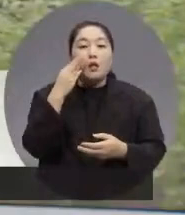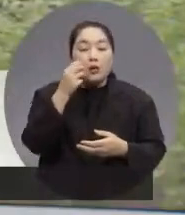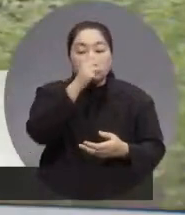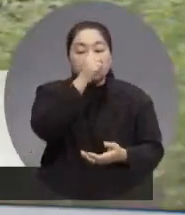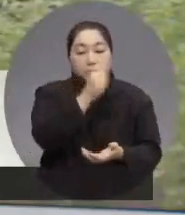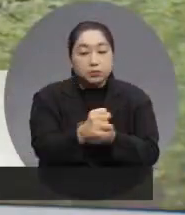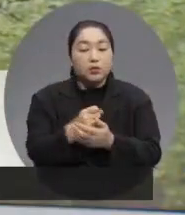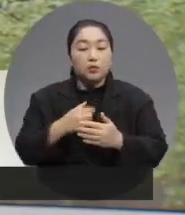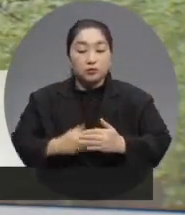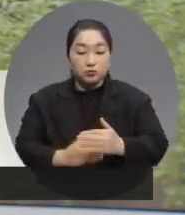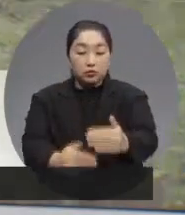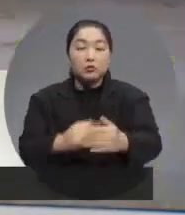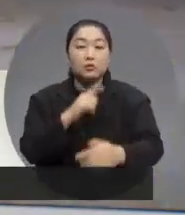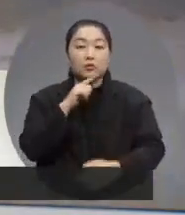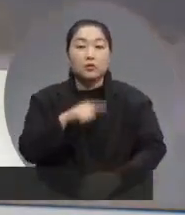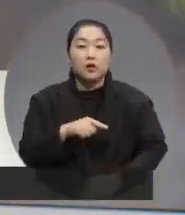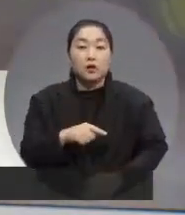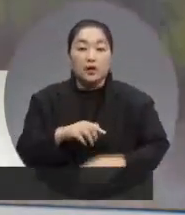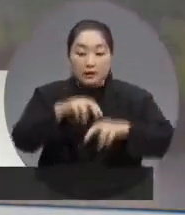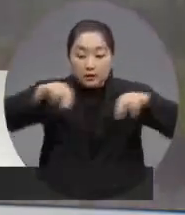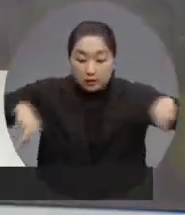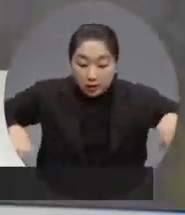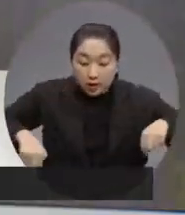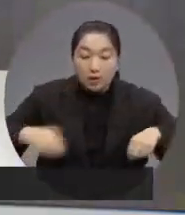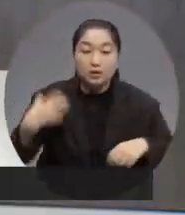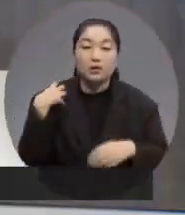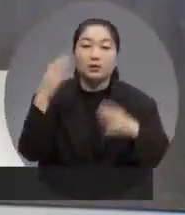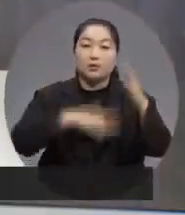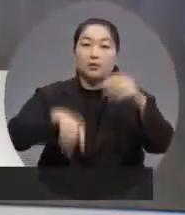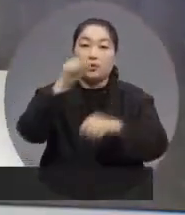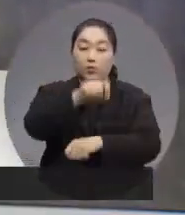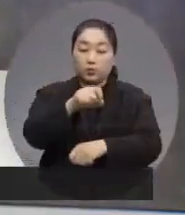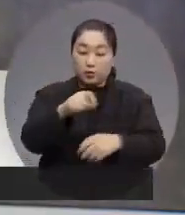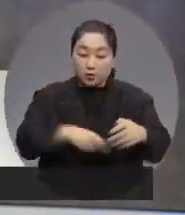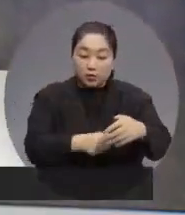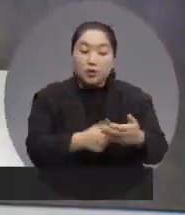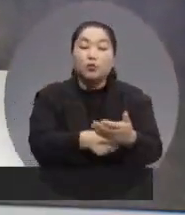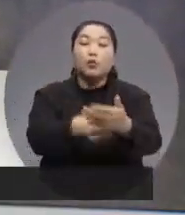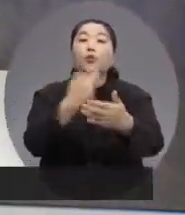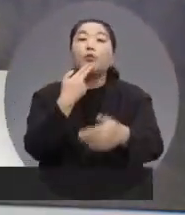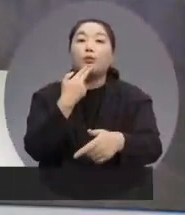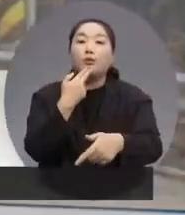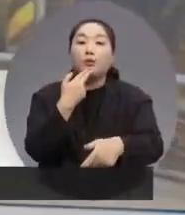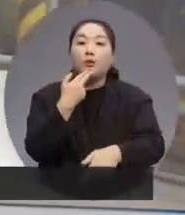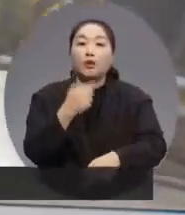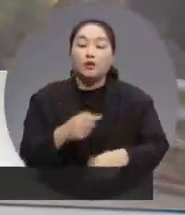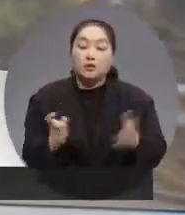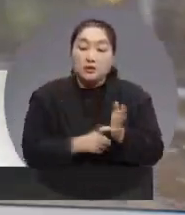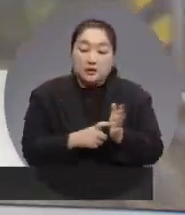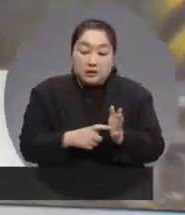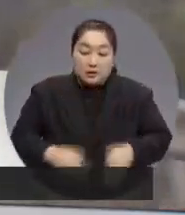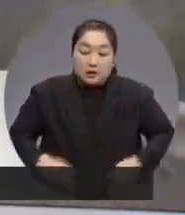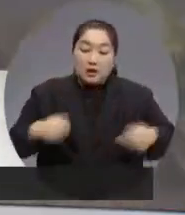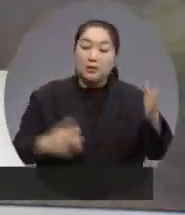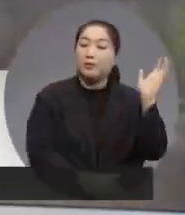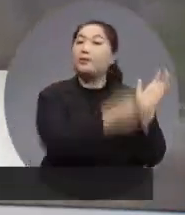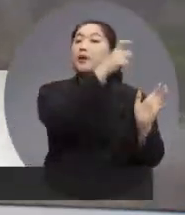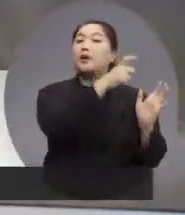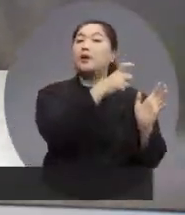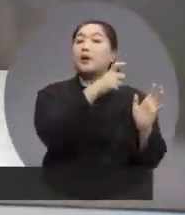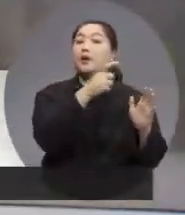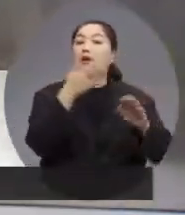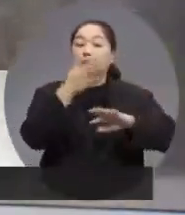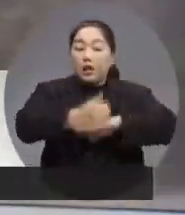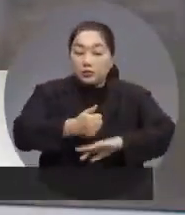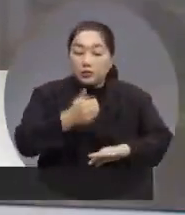행정행위라고 해명해 왔는데요. 알고 보니 담당 공무원이 결재도 받지 않고 급하게 공고 먼저 올린 뒤